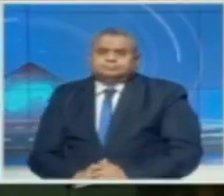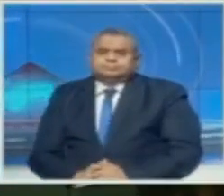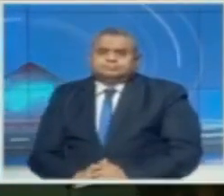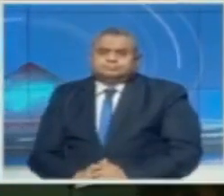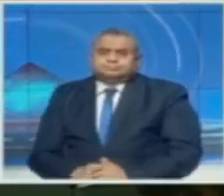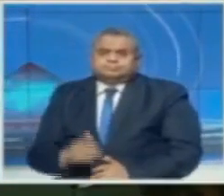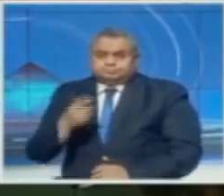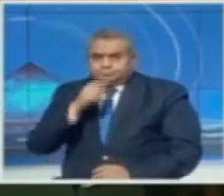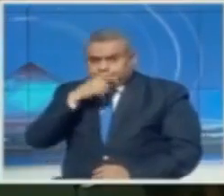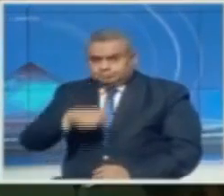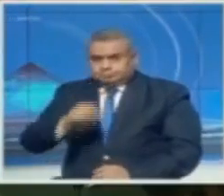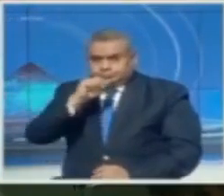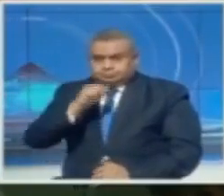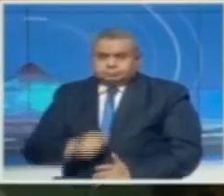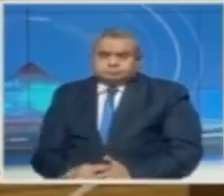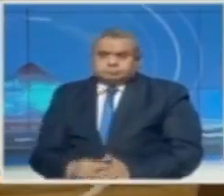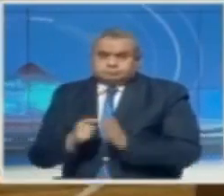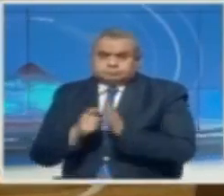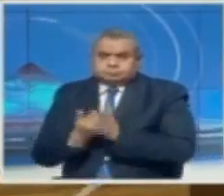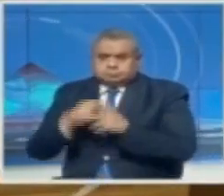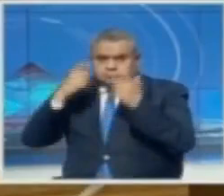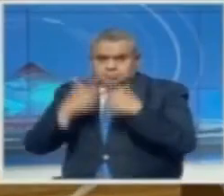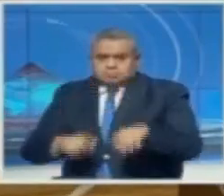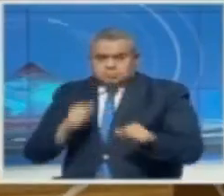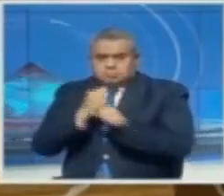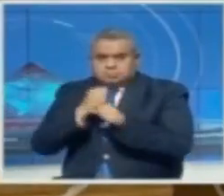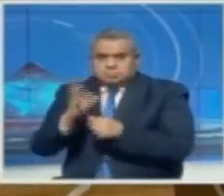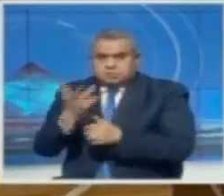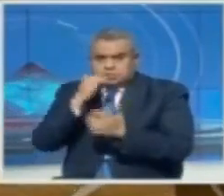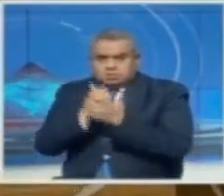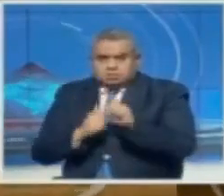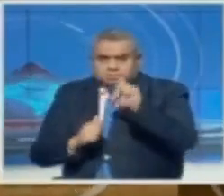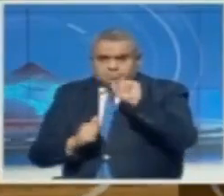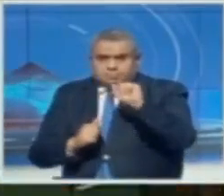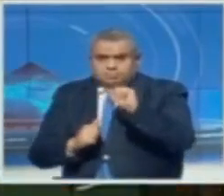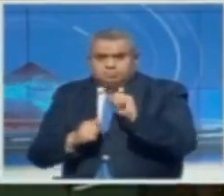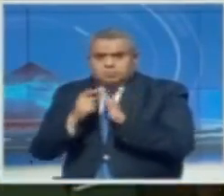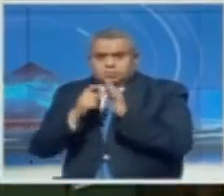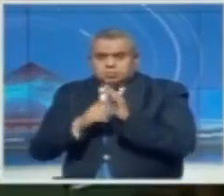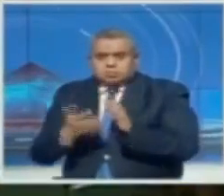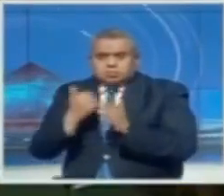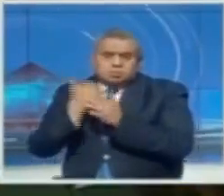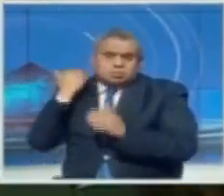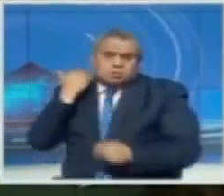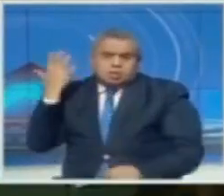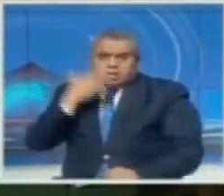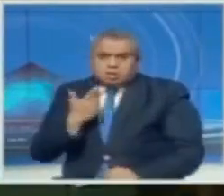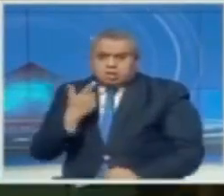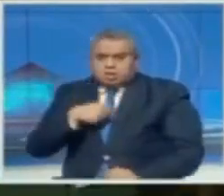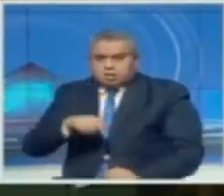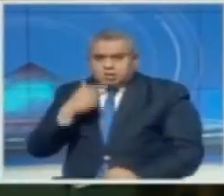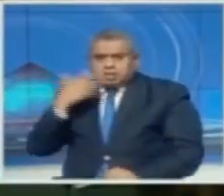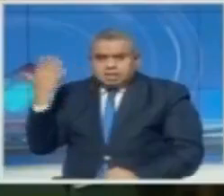ولذا فإن بلادنا تعمل اليوم جاهدة على أن تكون الدورة الخامسة للقمة